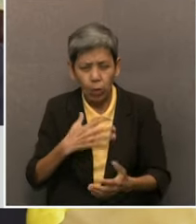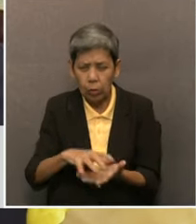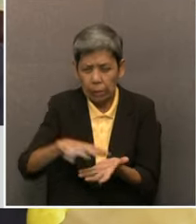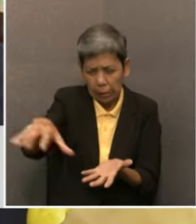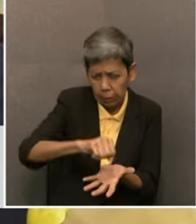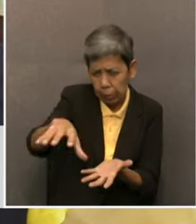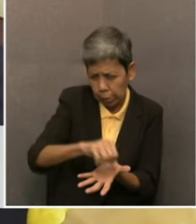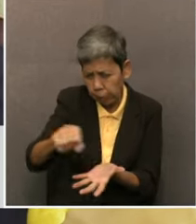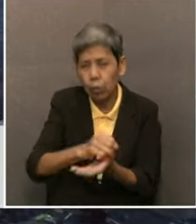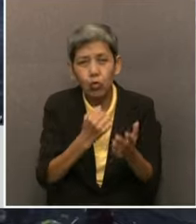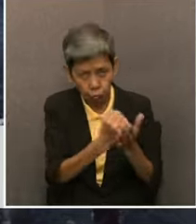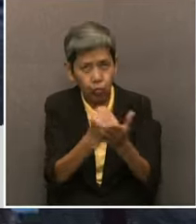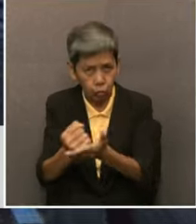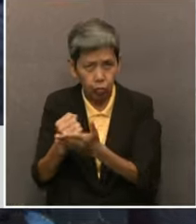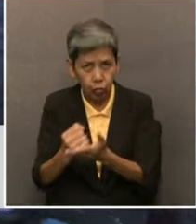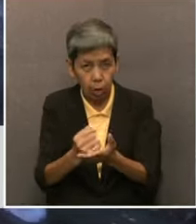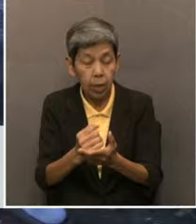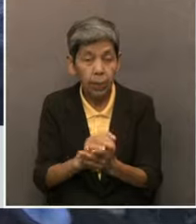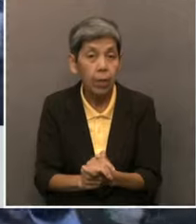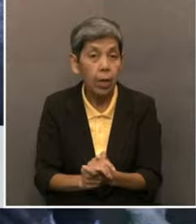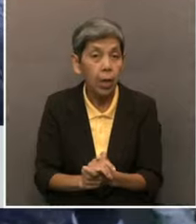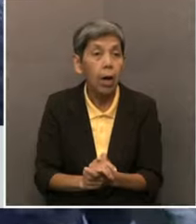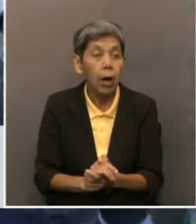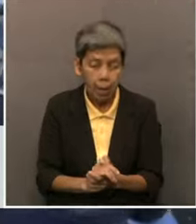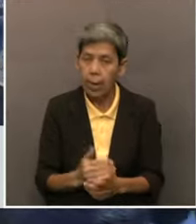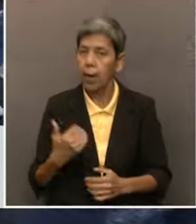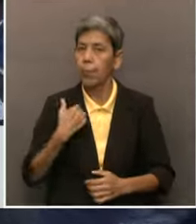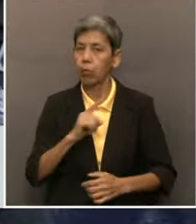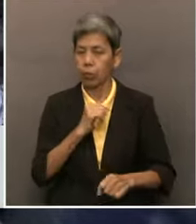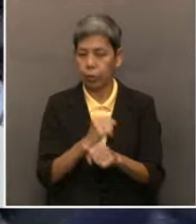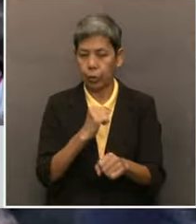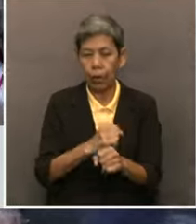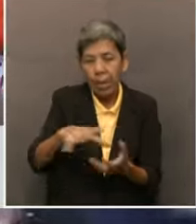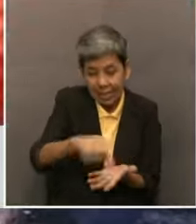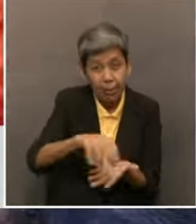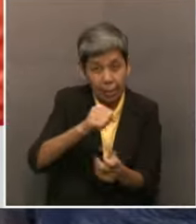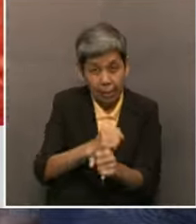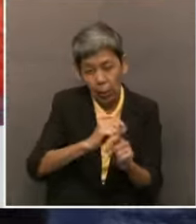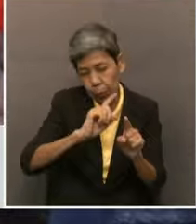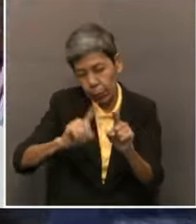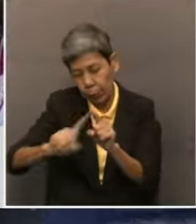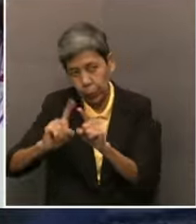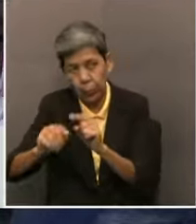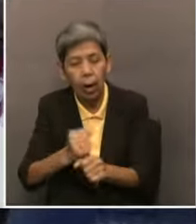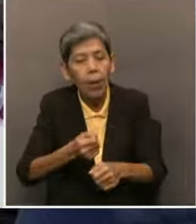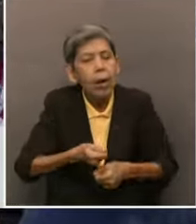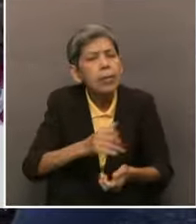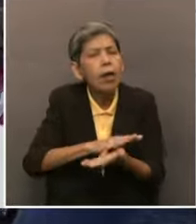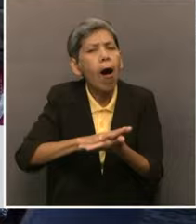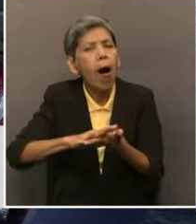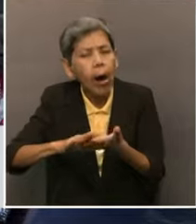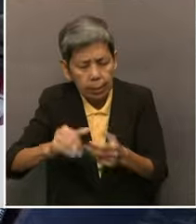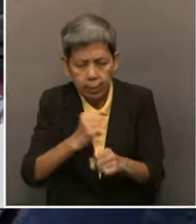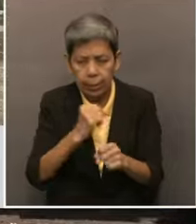ช่วยกันทุกฝ่ายนะครับ ขณะที่ในวันถัดไปนะคะจะเป็นการจัดเก็บขยะต่างๆและทำความสะอาดพื้น